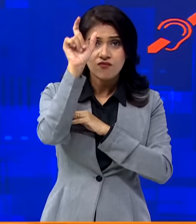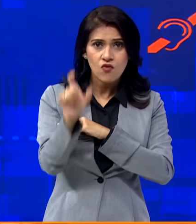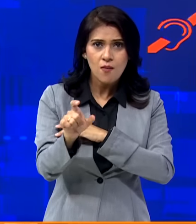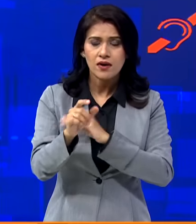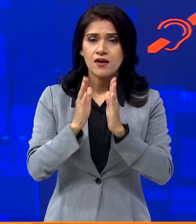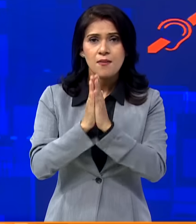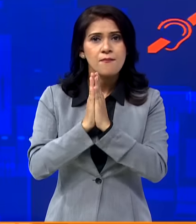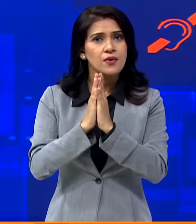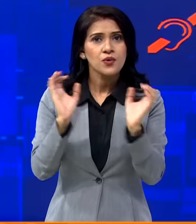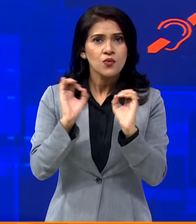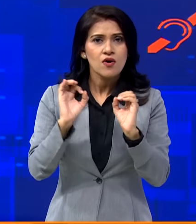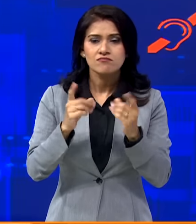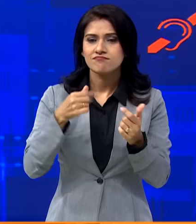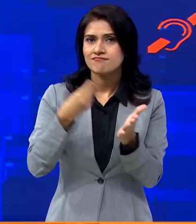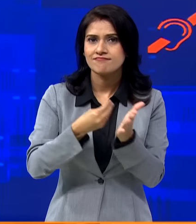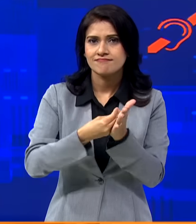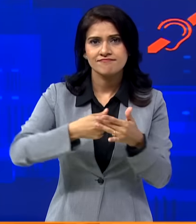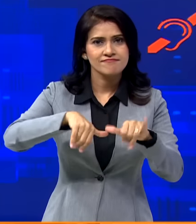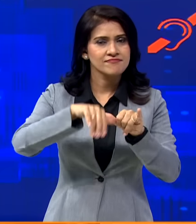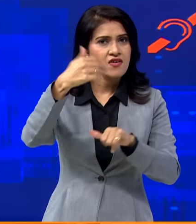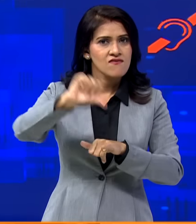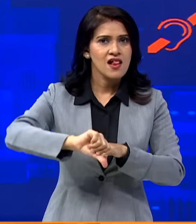जाता उस घर में बरकत नहीं